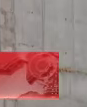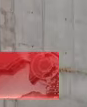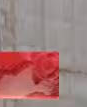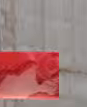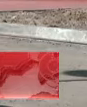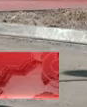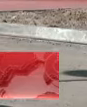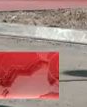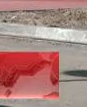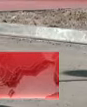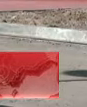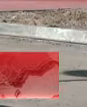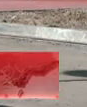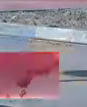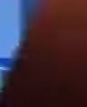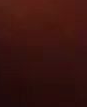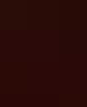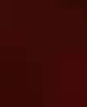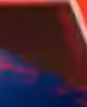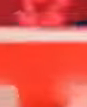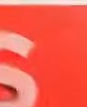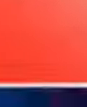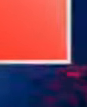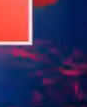Решится ли вопрос с дефицитом школ?